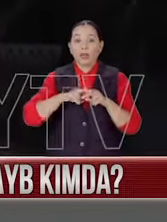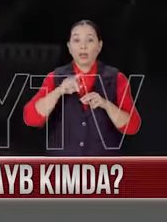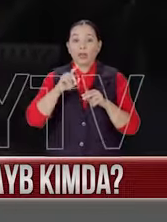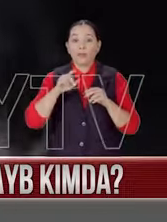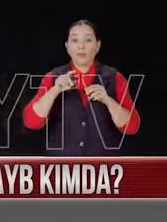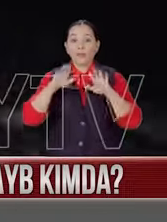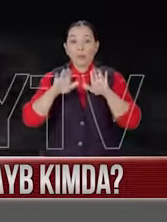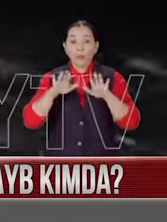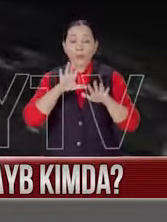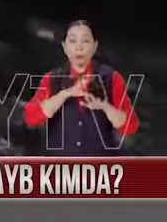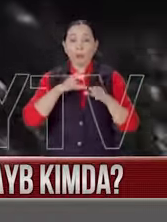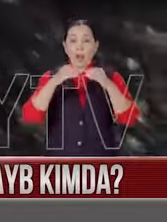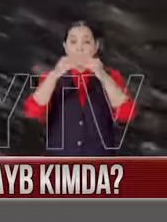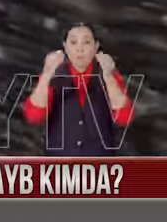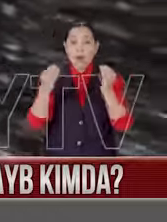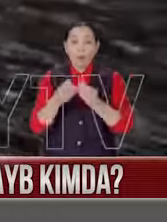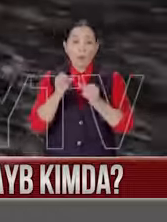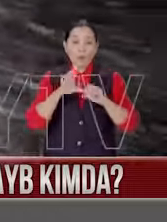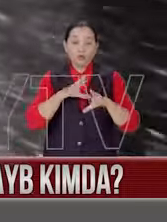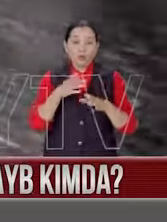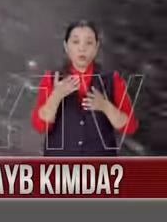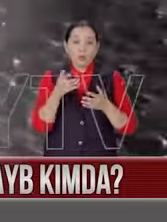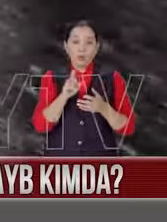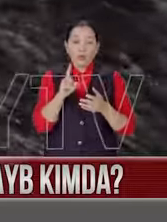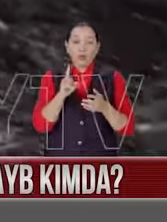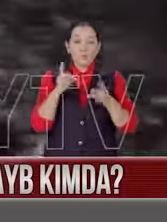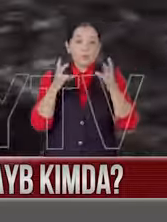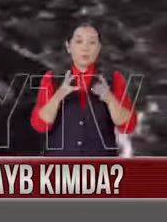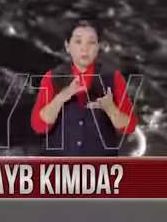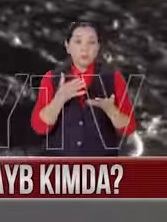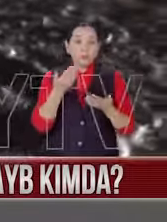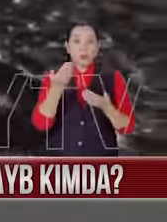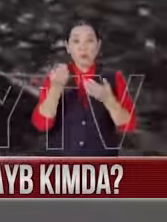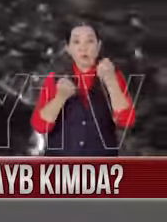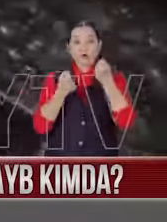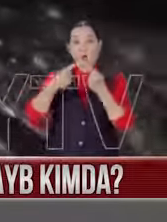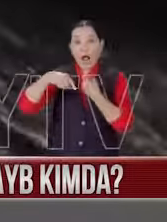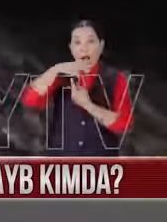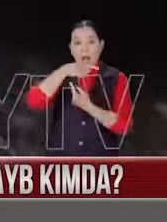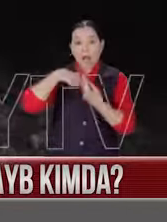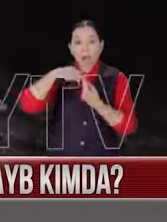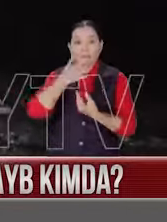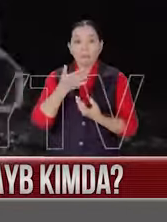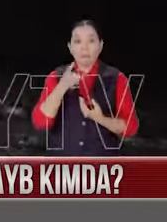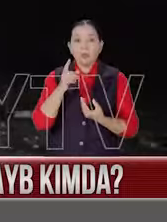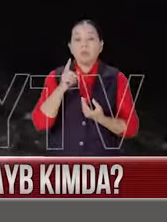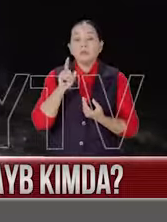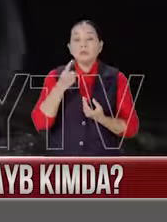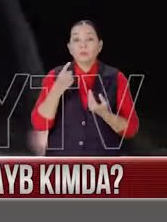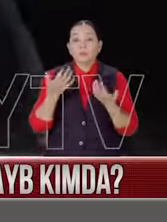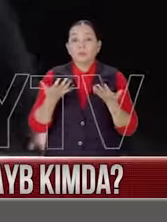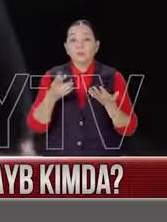mayda turuvdi. Balon ishqalanib kelganda bu nimagadir burilganmi bu? Bu mashina aylanib kelgan. Aylanib